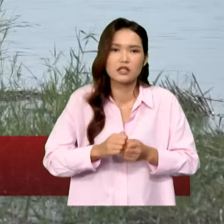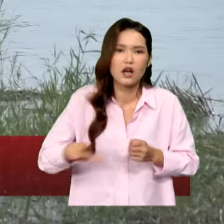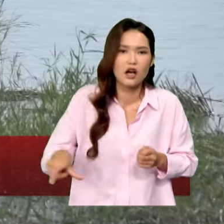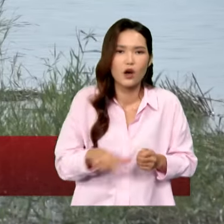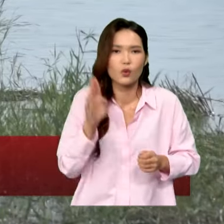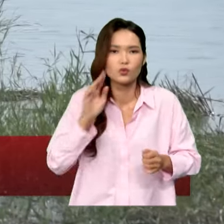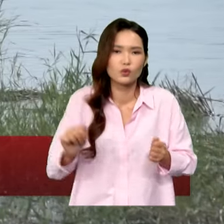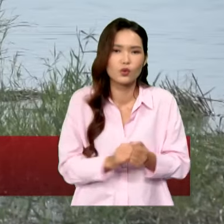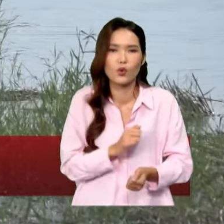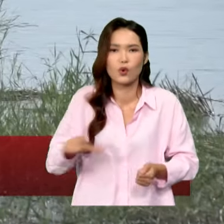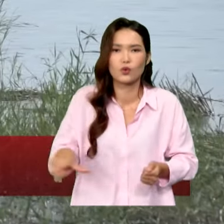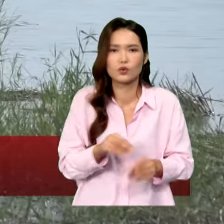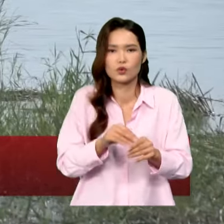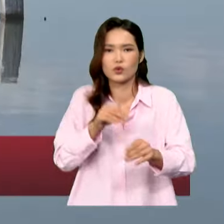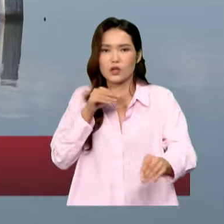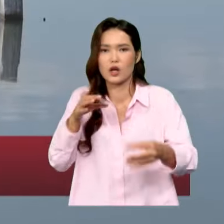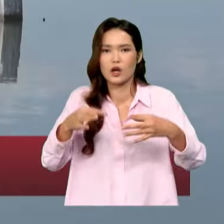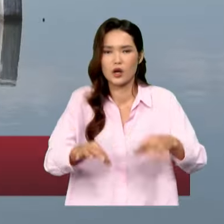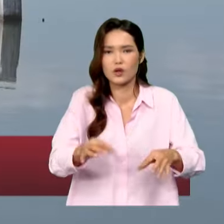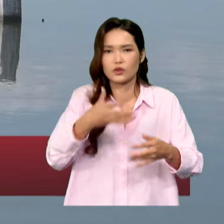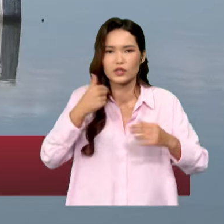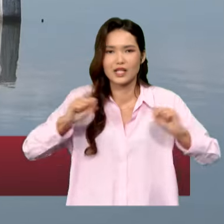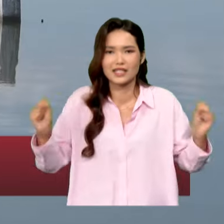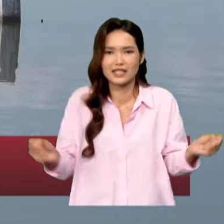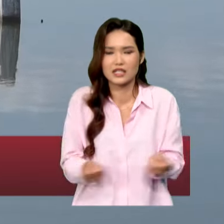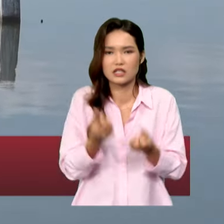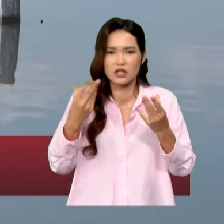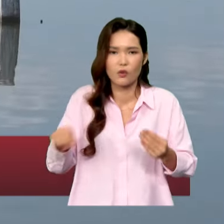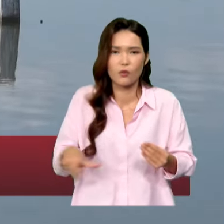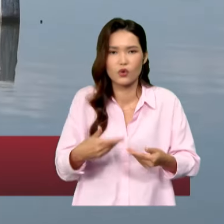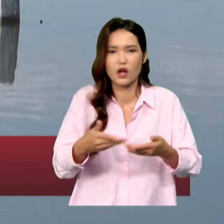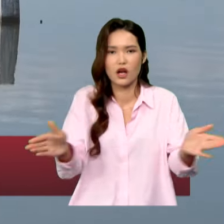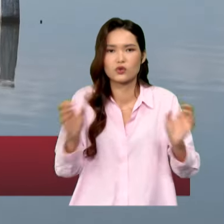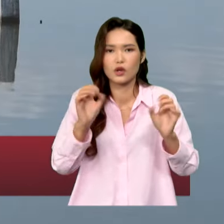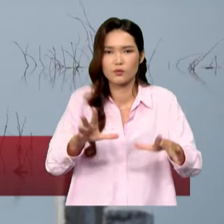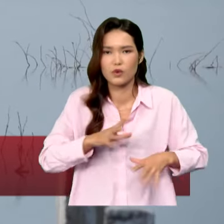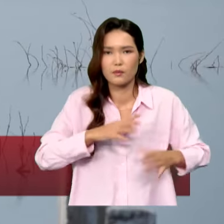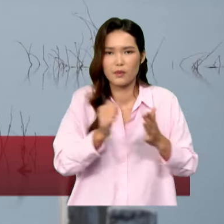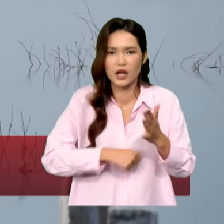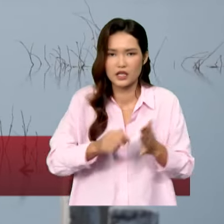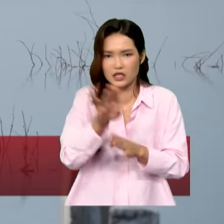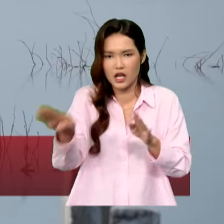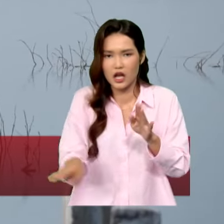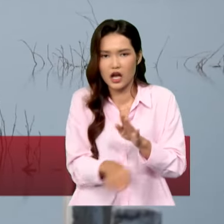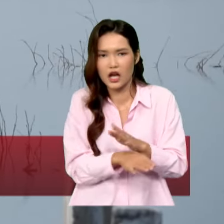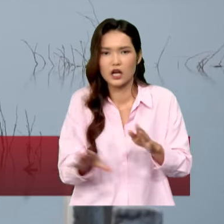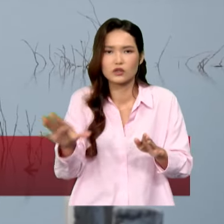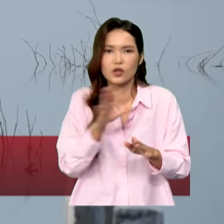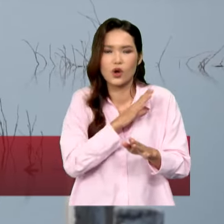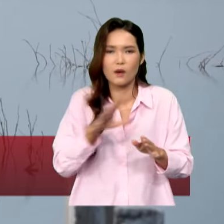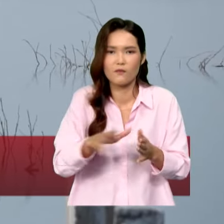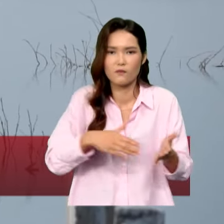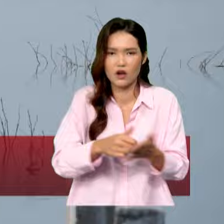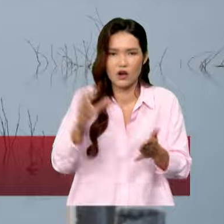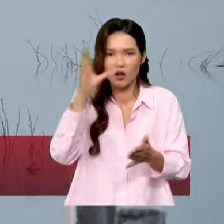кеткеннің өзінде көлік қатынасына рұқсат етілмейді. Тек қыстыгүні қатты аязда жол ашылуы мүмкін. Өйткені асты дымқыл асфальт опырылып кетеді.